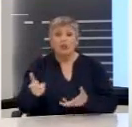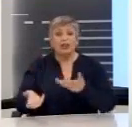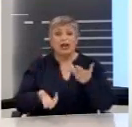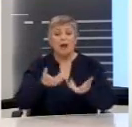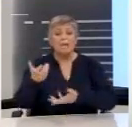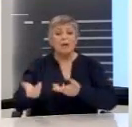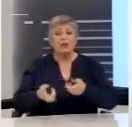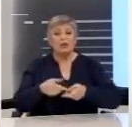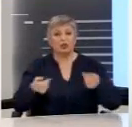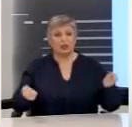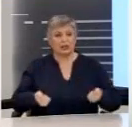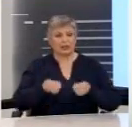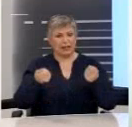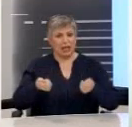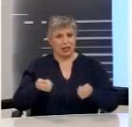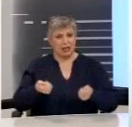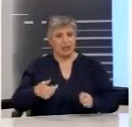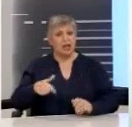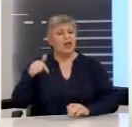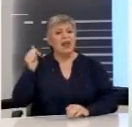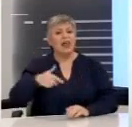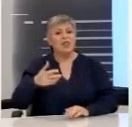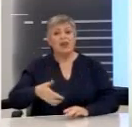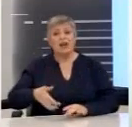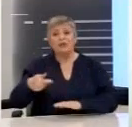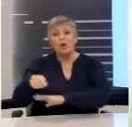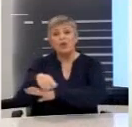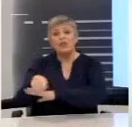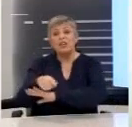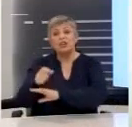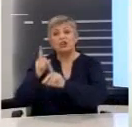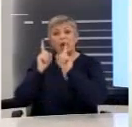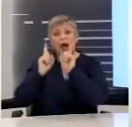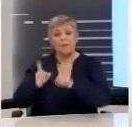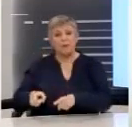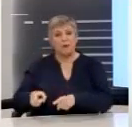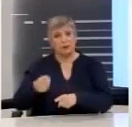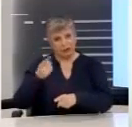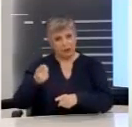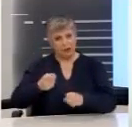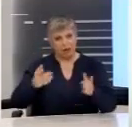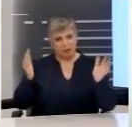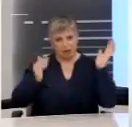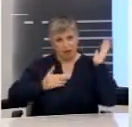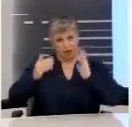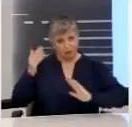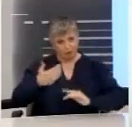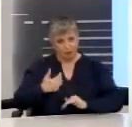και αν κάποιος αμφισβητεί αποφάσεις δικαιοσύνης, να μας το πει. Την καταθέτω στα πρακτικά.